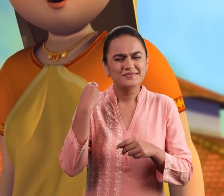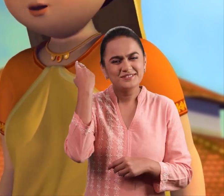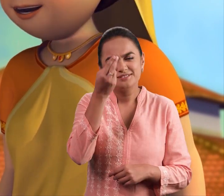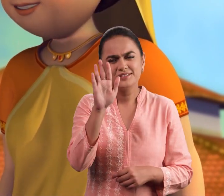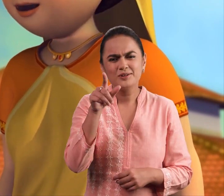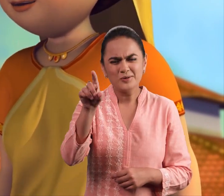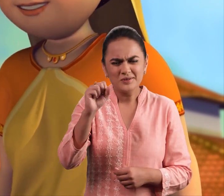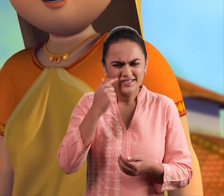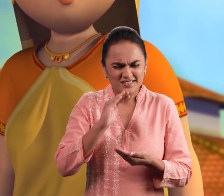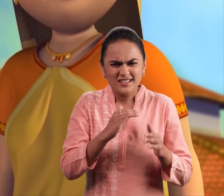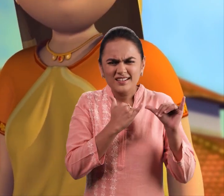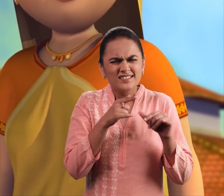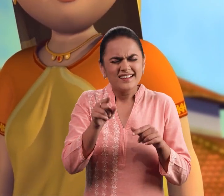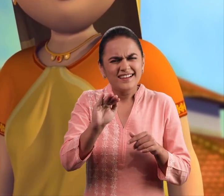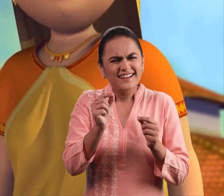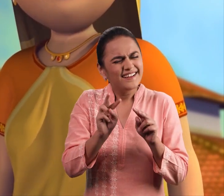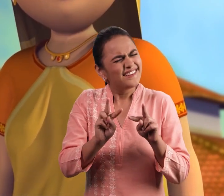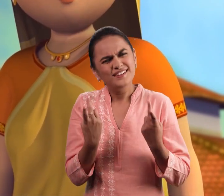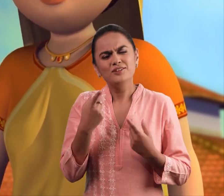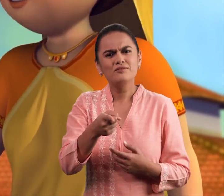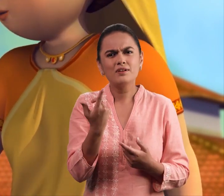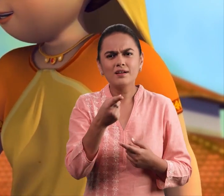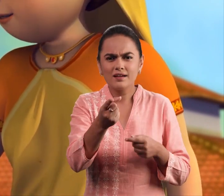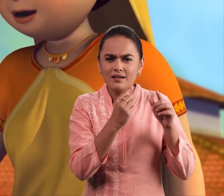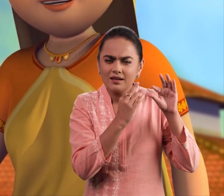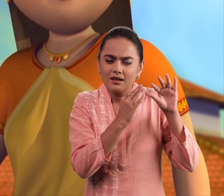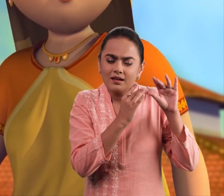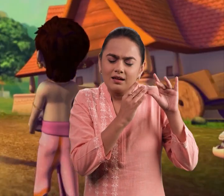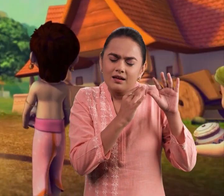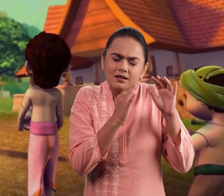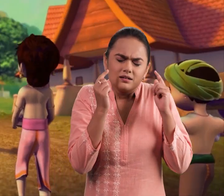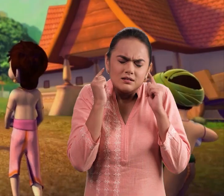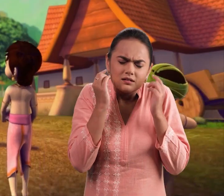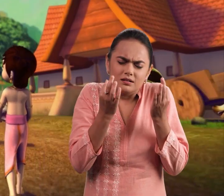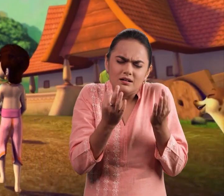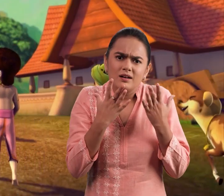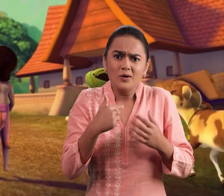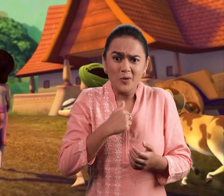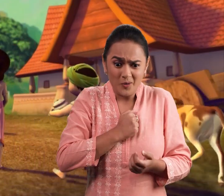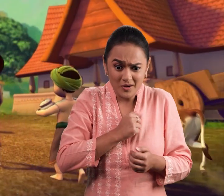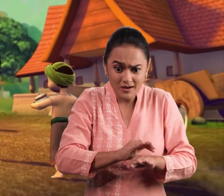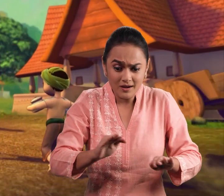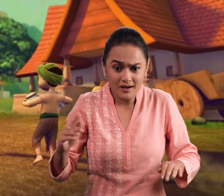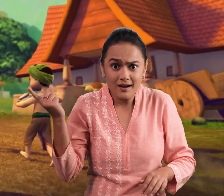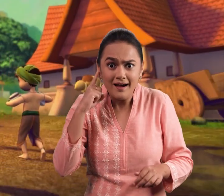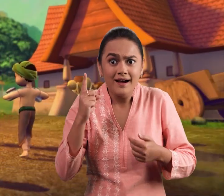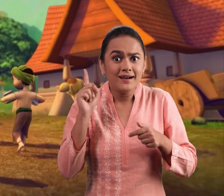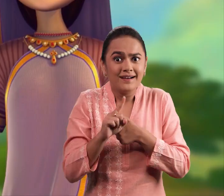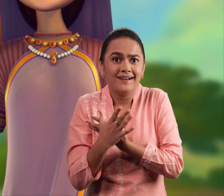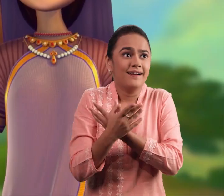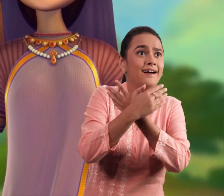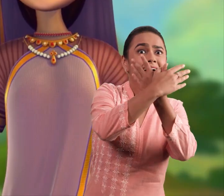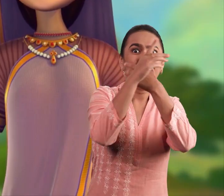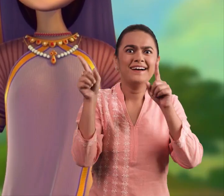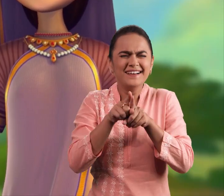यशोदा, तुम्हारे कृष्ण में कुछ तो विशेष है। ऐसी मधुर बांसुरी बजाता है कि हमारे बच्चे तितलियों की तरह